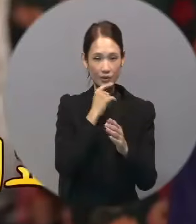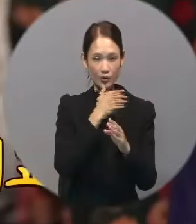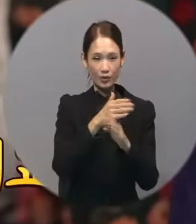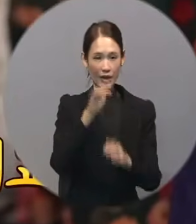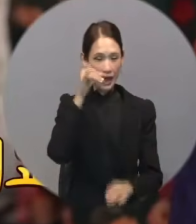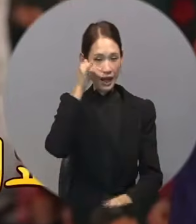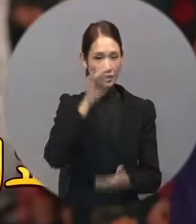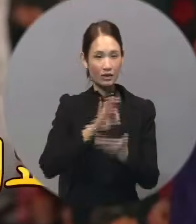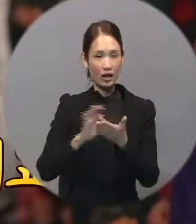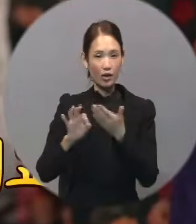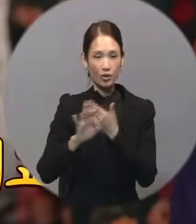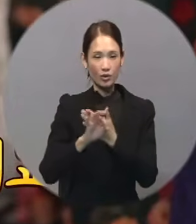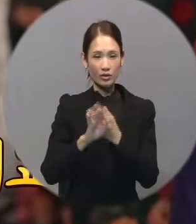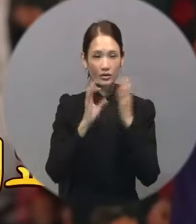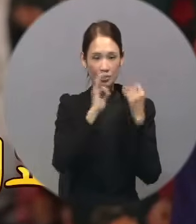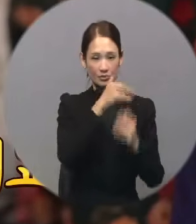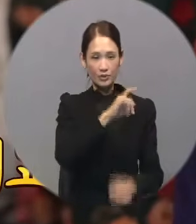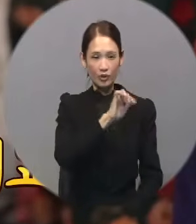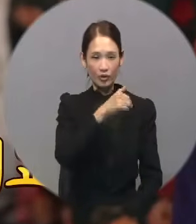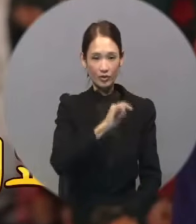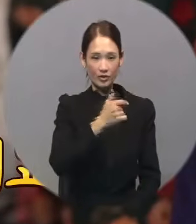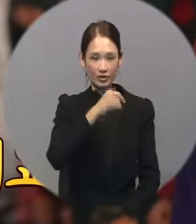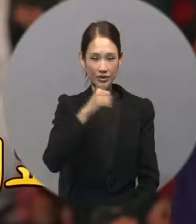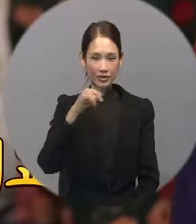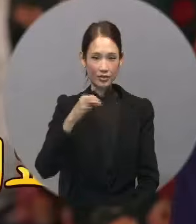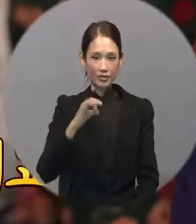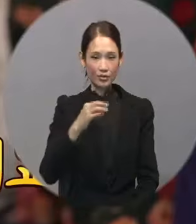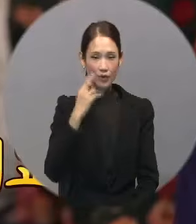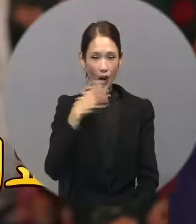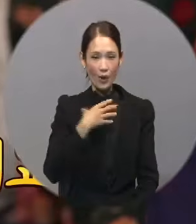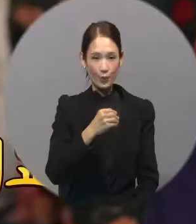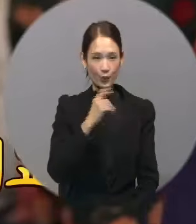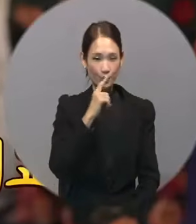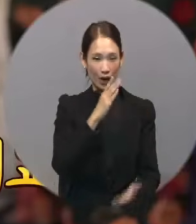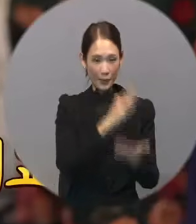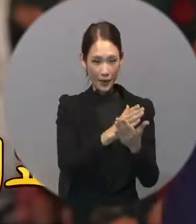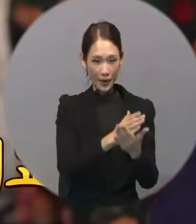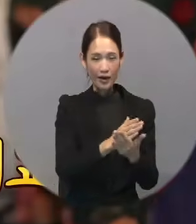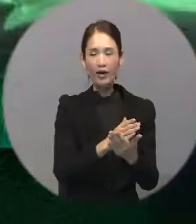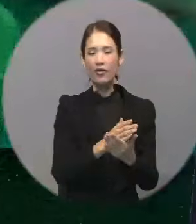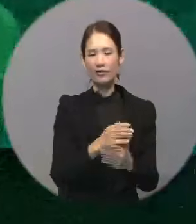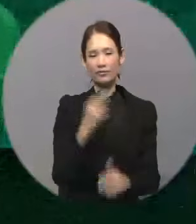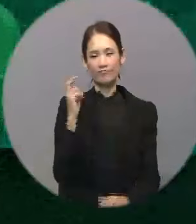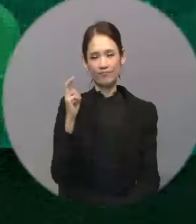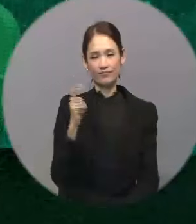AI를 사용하면 김정은, 김일성, 김정일 뭐 이런 얘기 함부로 못하게 할 수 있는 거네요.